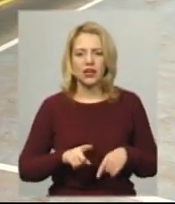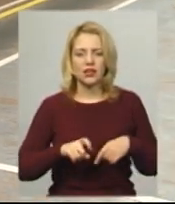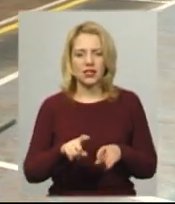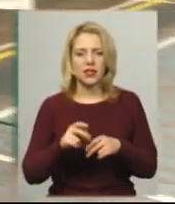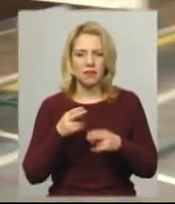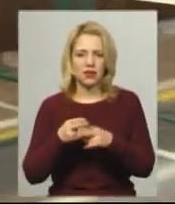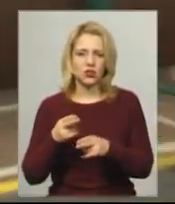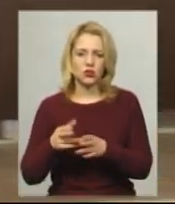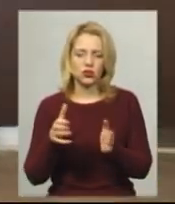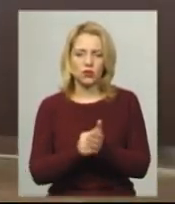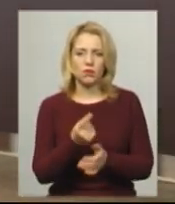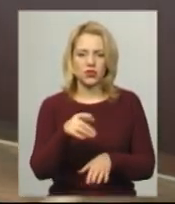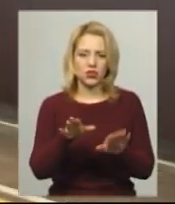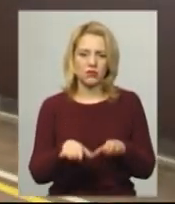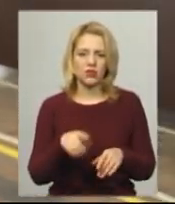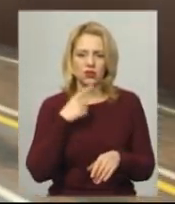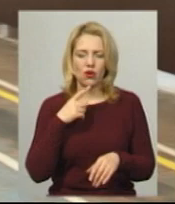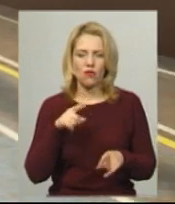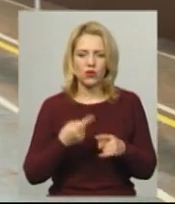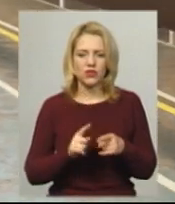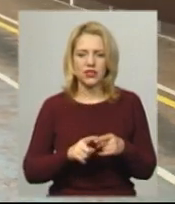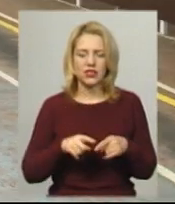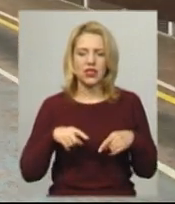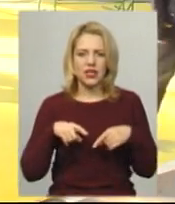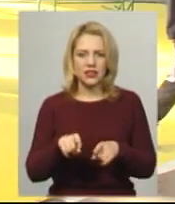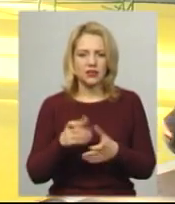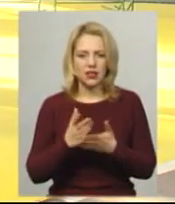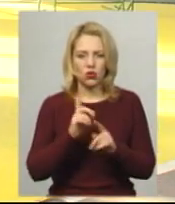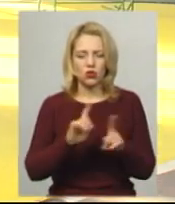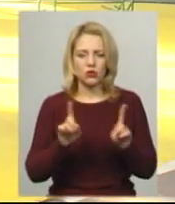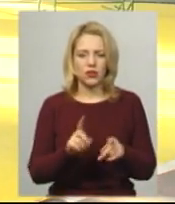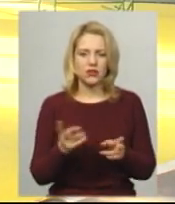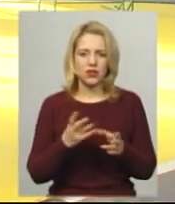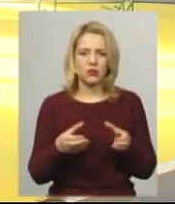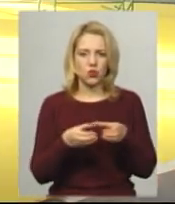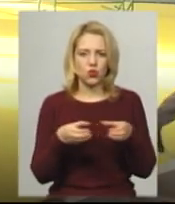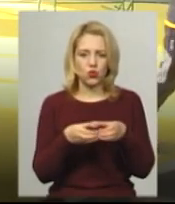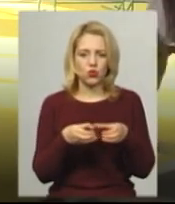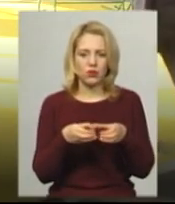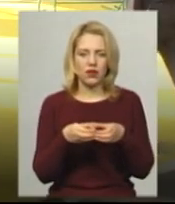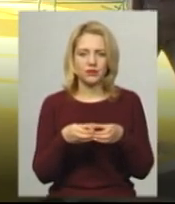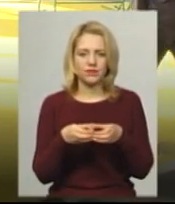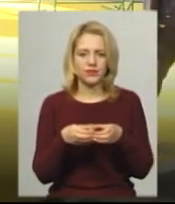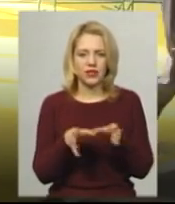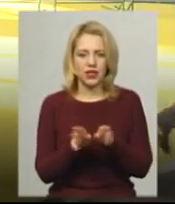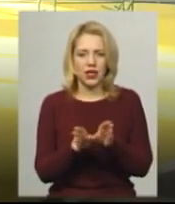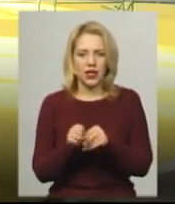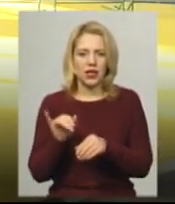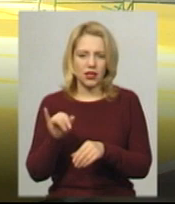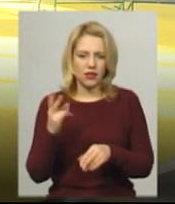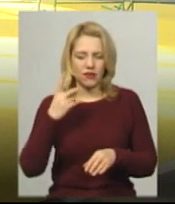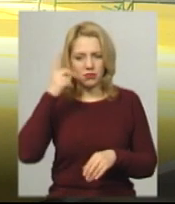здобув перше місце. Хлопець каже, у цій дисципліні є свої особливості. Триматися групкою, вміти